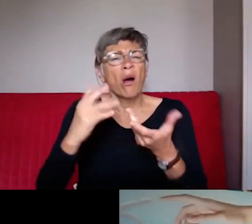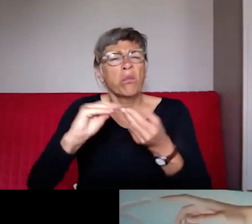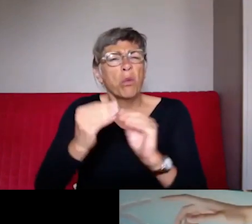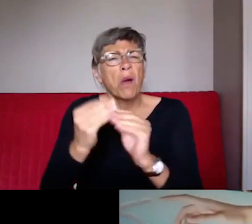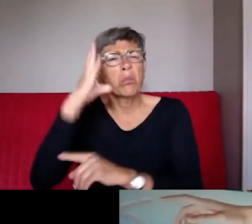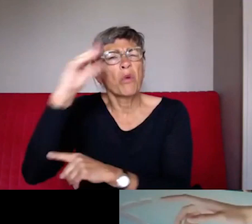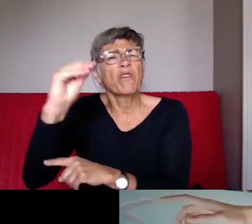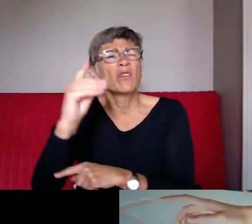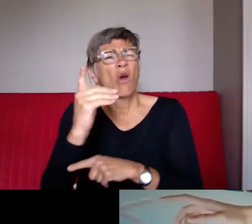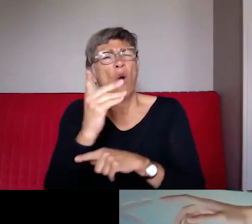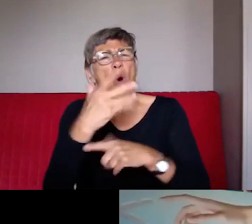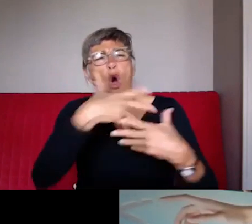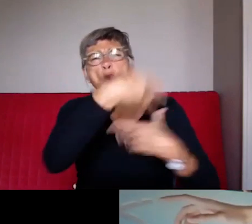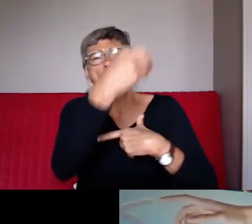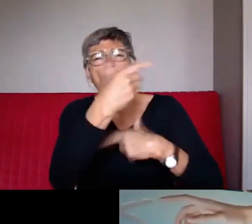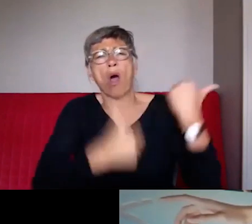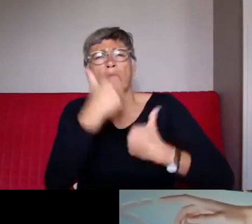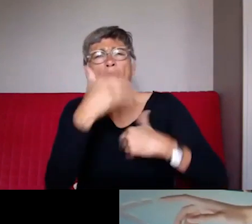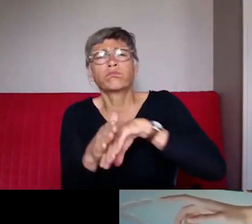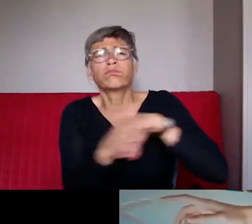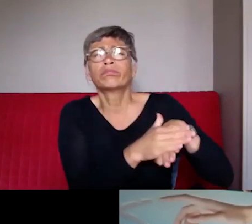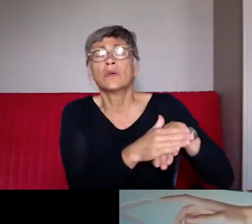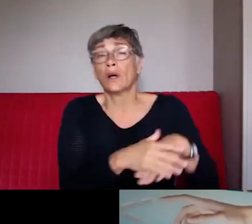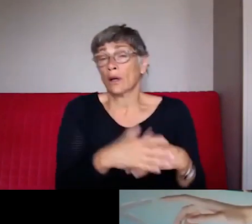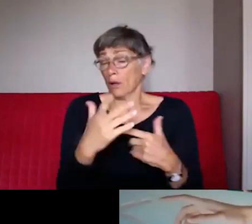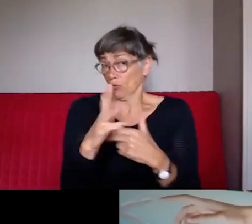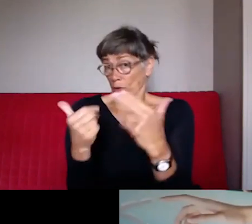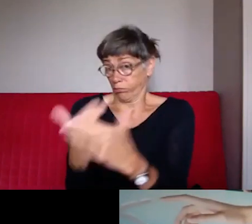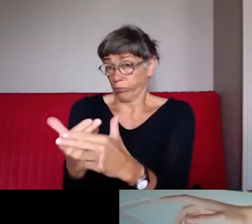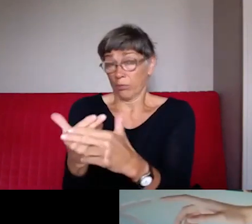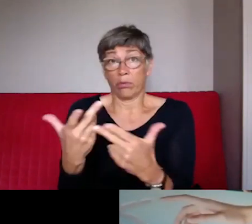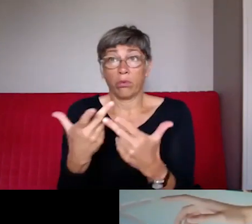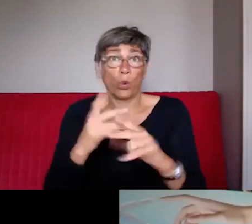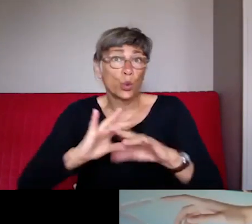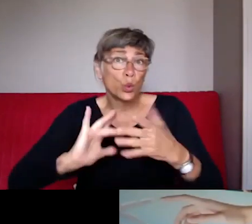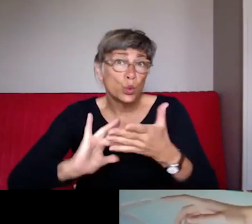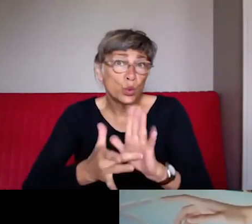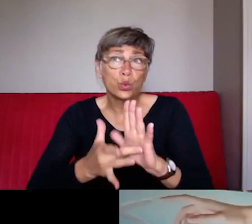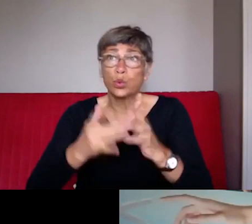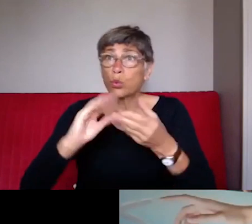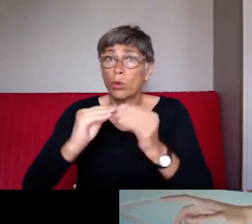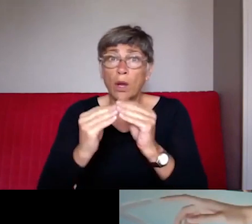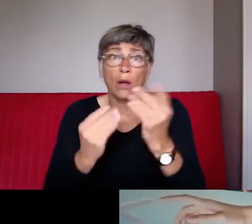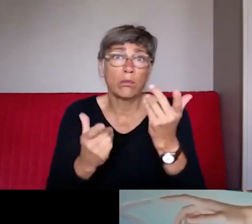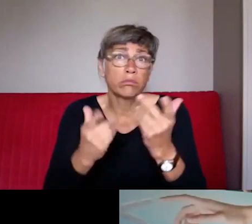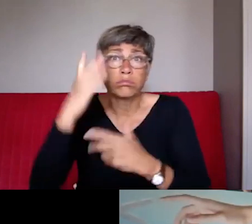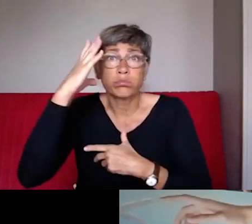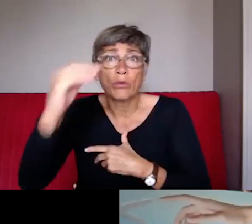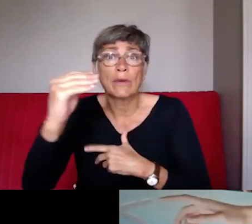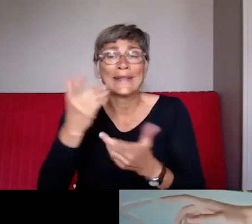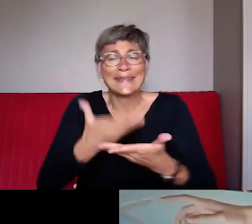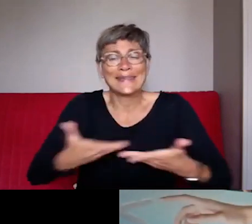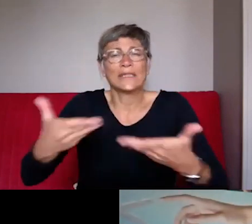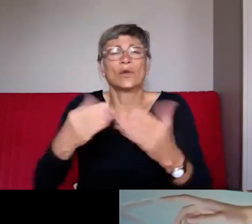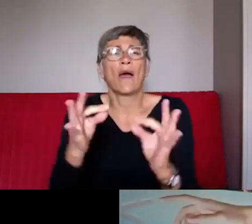difficultés? Alors, Emmanuel, tout type de difficulté professionnelle, effectivement, c'est-à-dire on appelle les personnes en situation